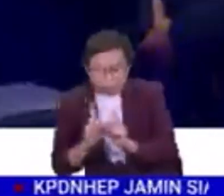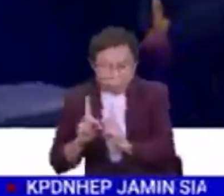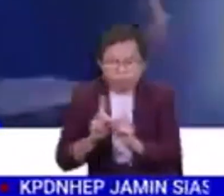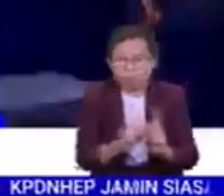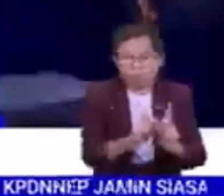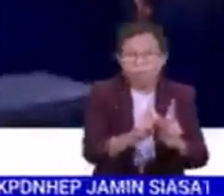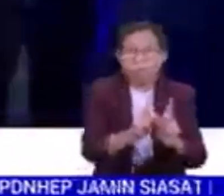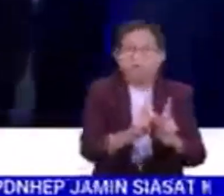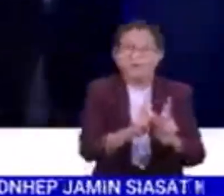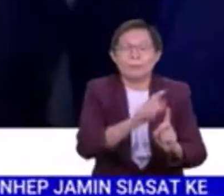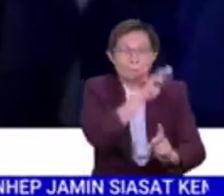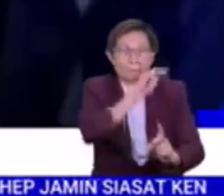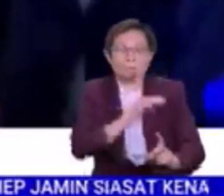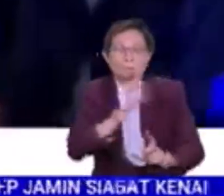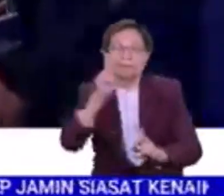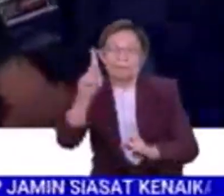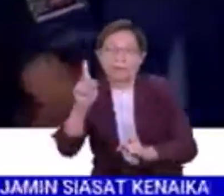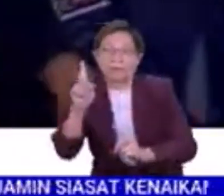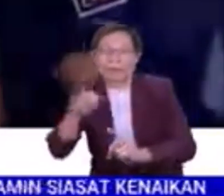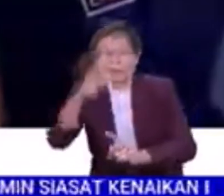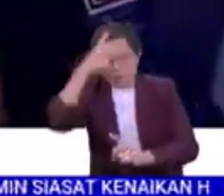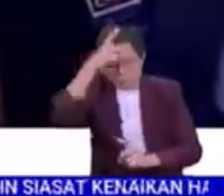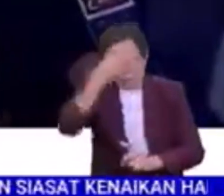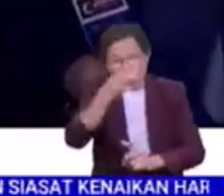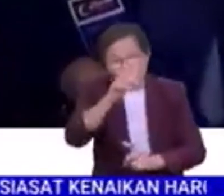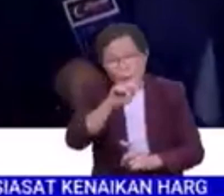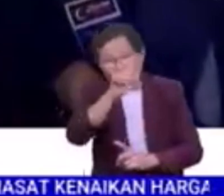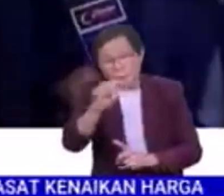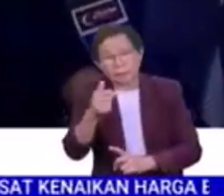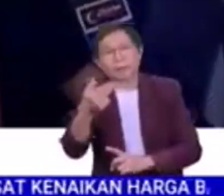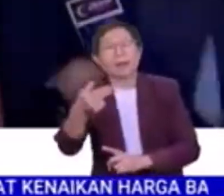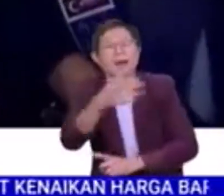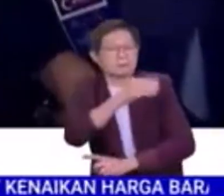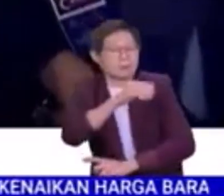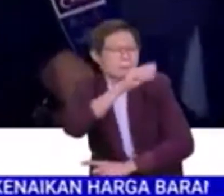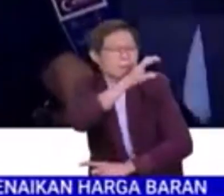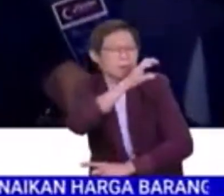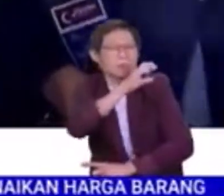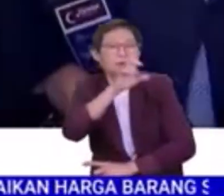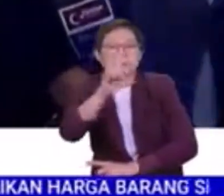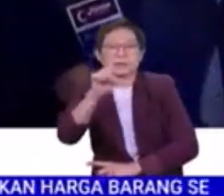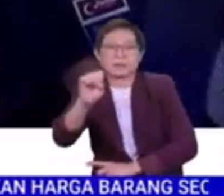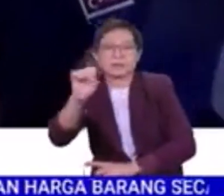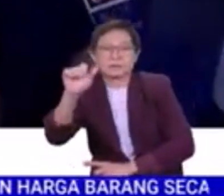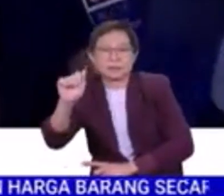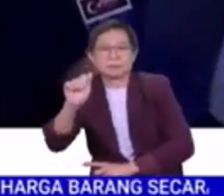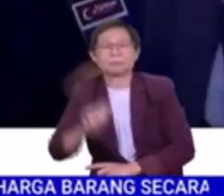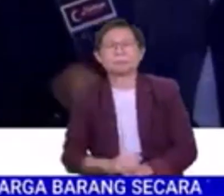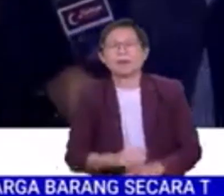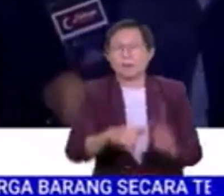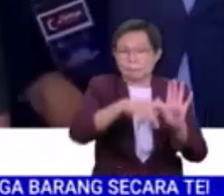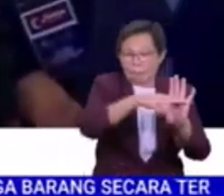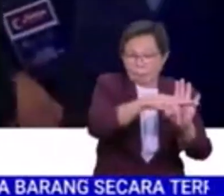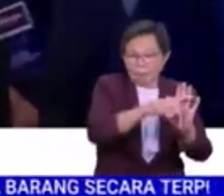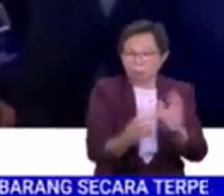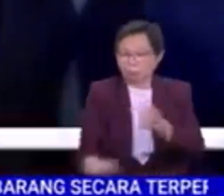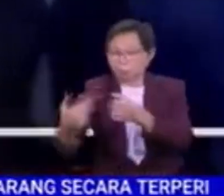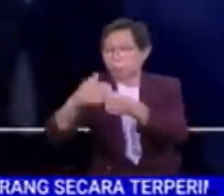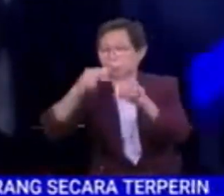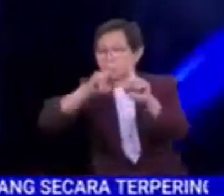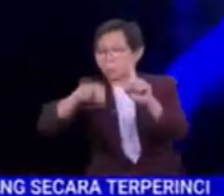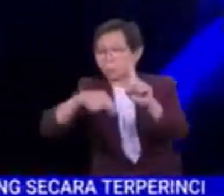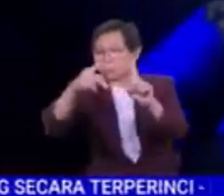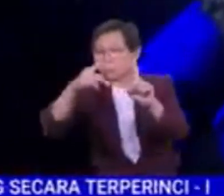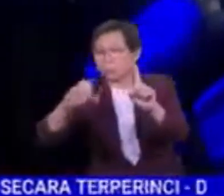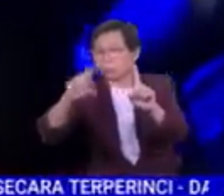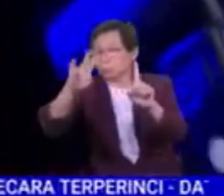Menteri Dalam Negeri data Khairudin dan pengurus edisi tasyri Asmat Kamaludin pameran kali ini disertai